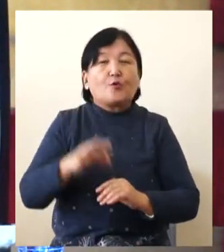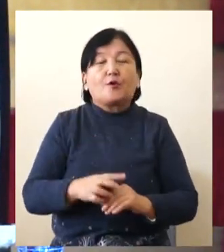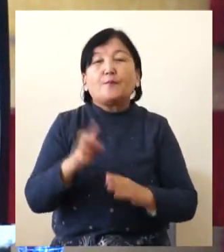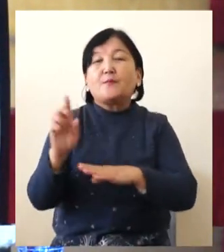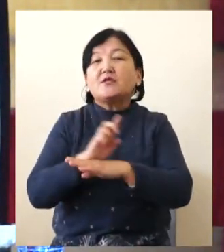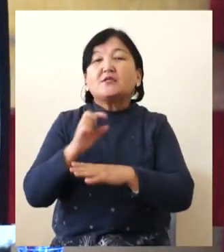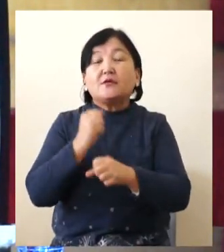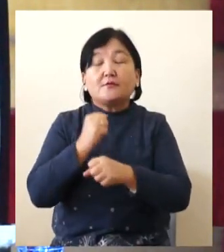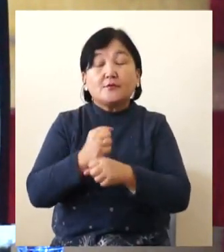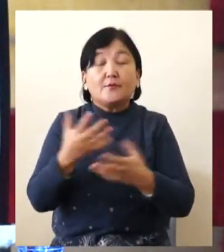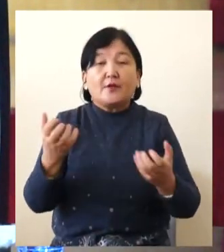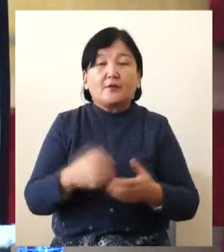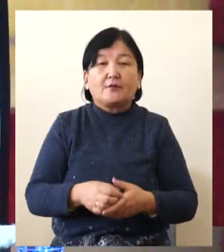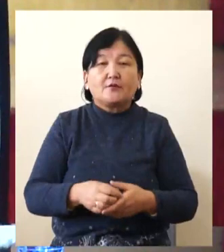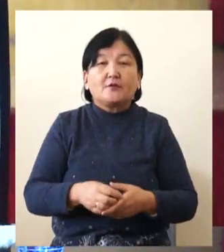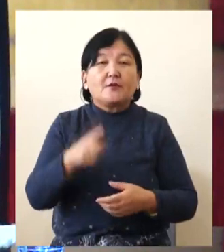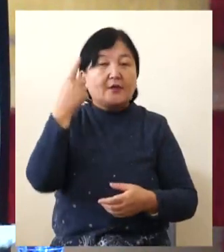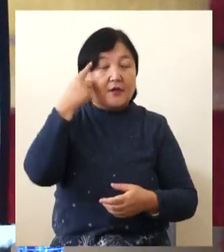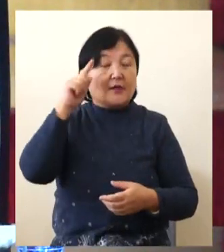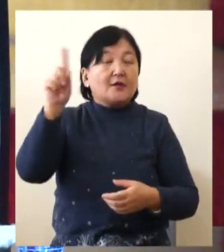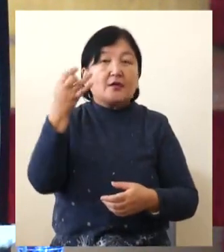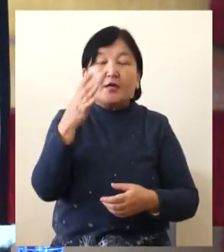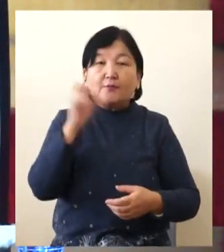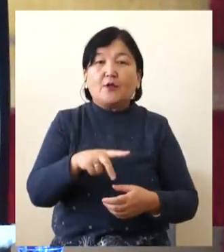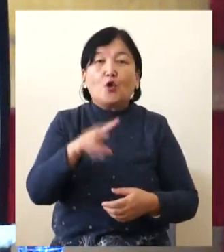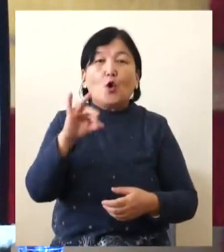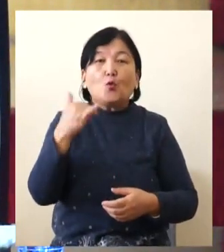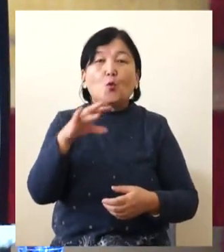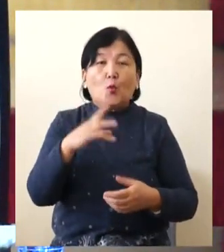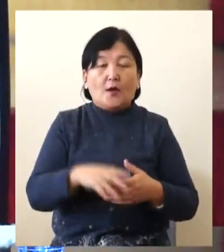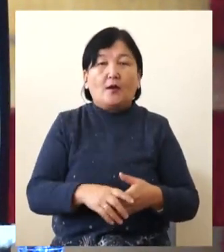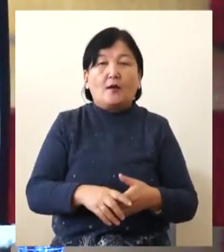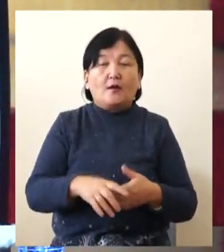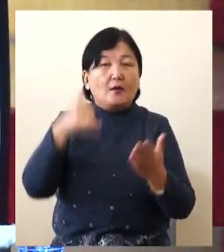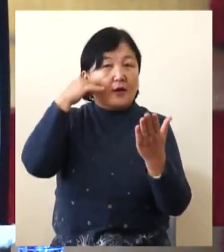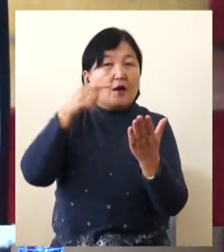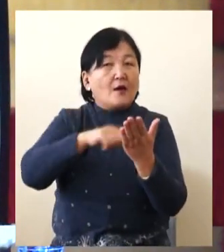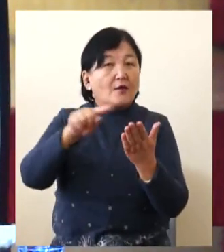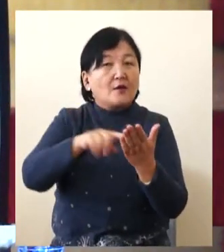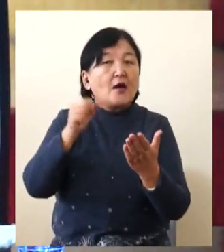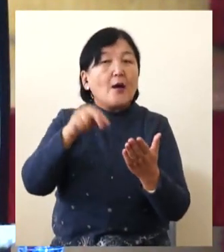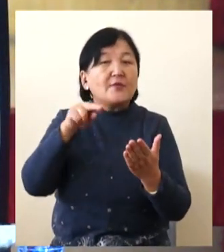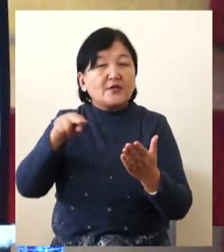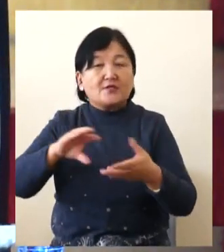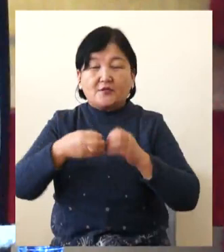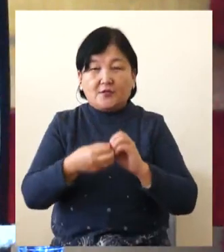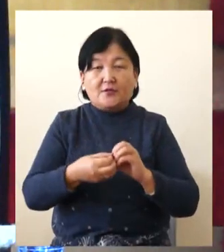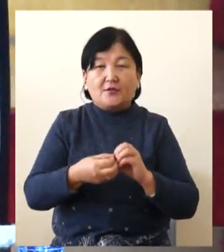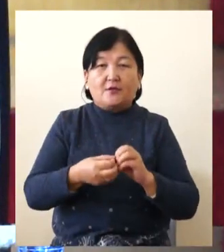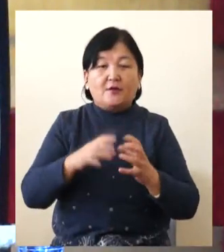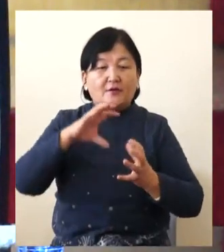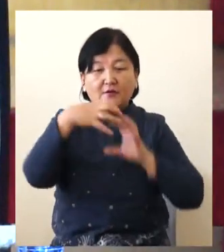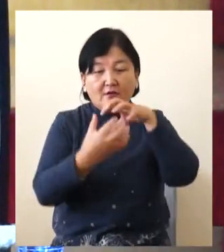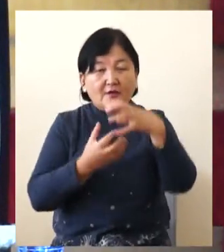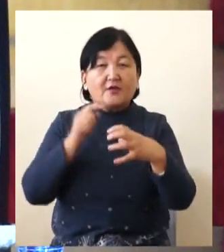байна. Тэр одоо хиймэл оюун ухаан, финтек, гаруутсан аппликейшн хийх зэрэгээр энэ